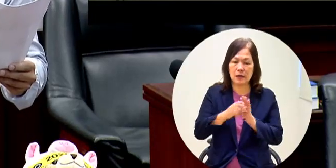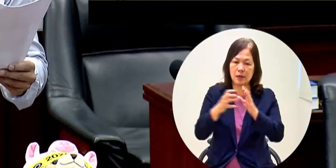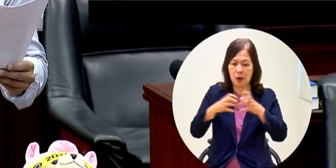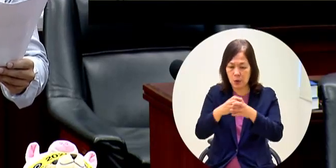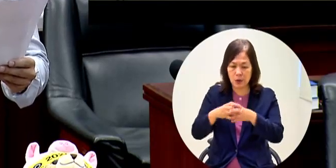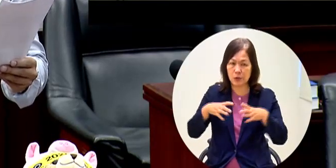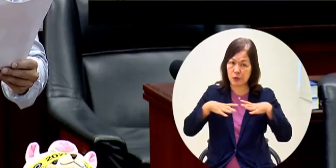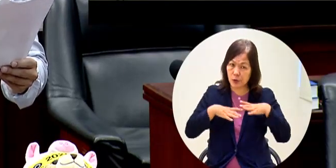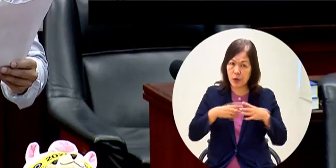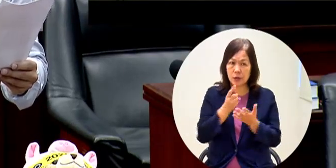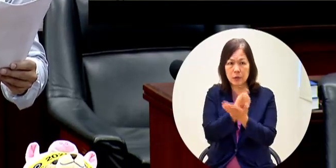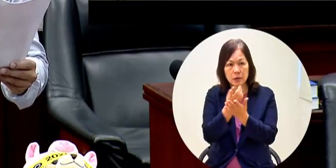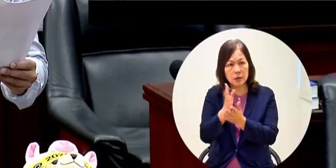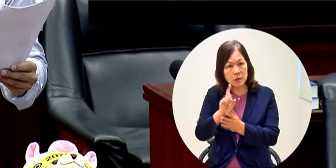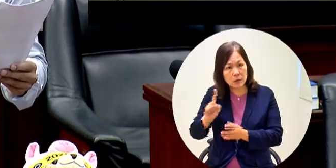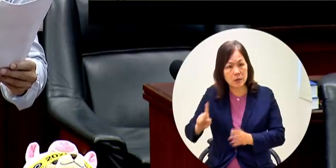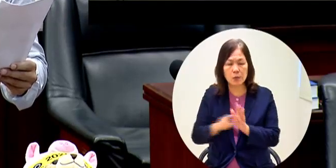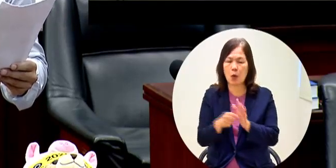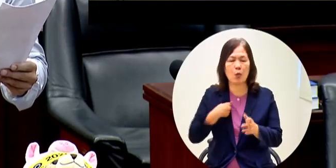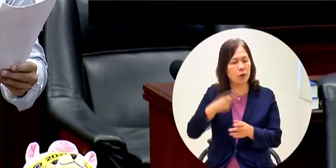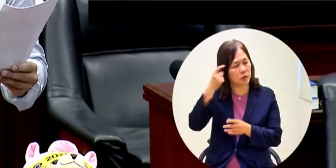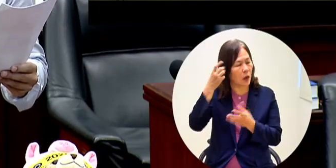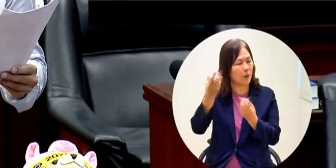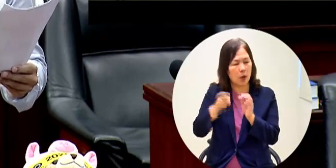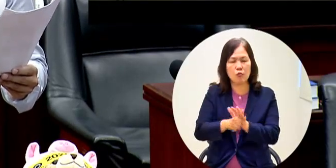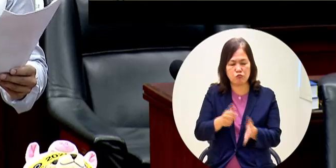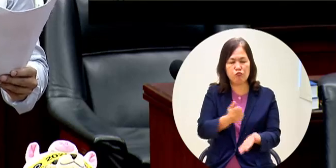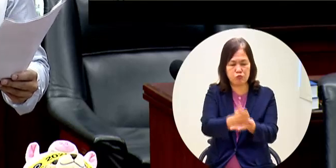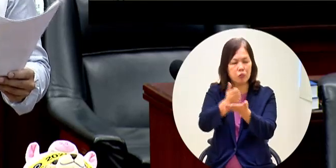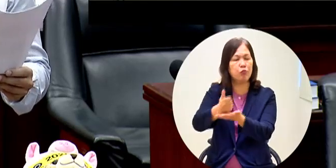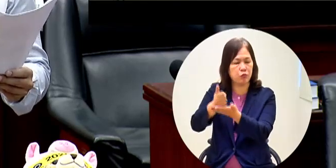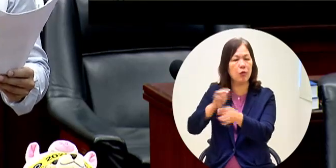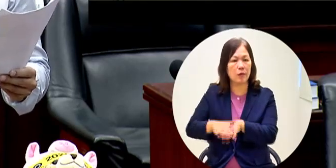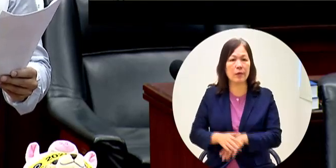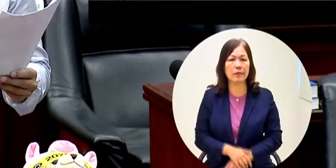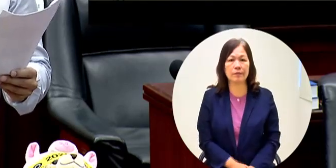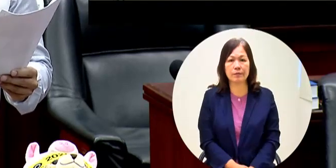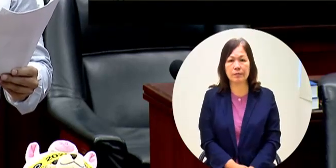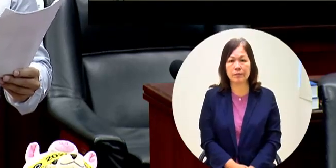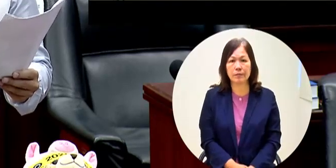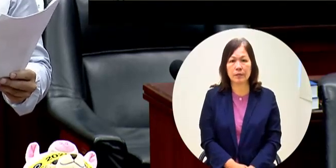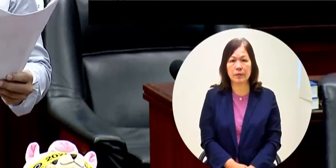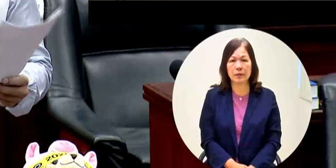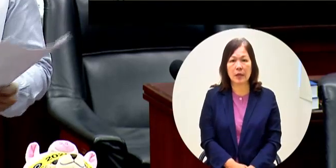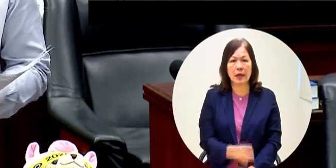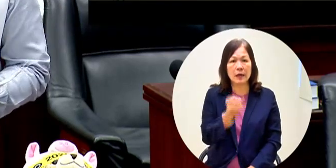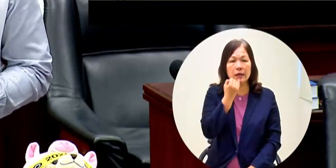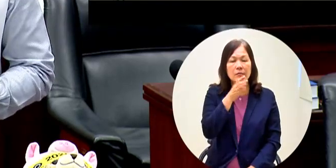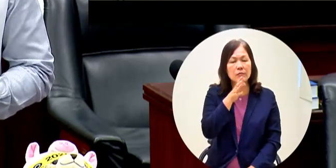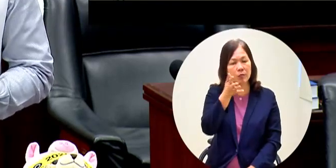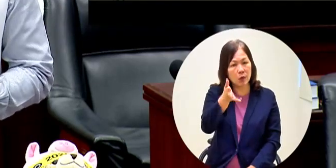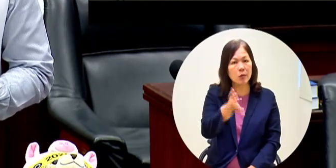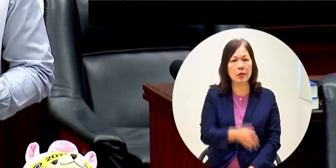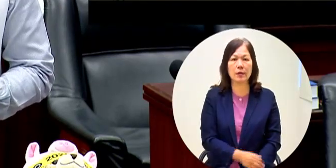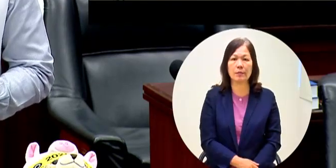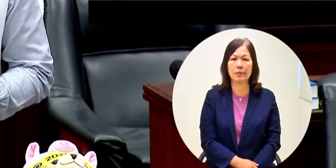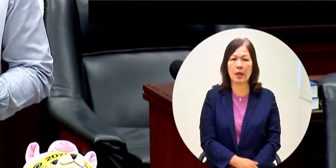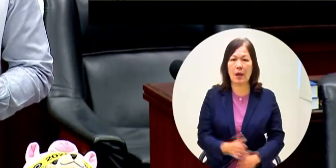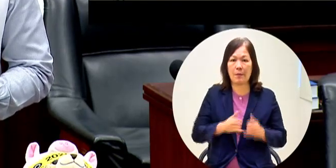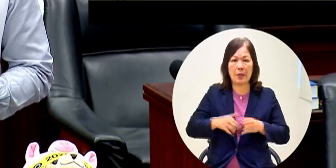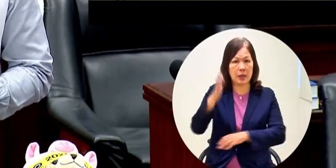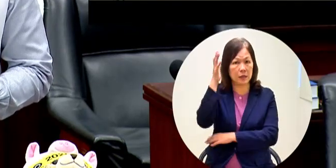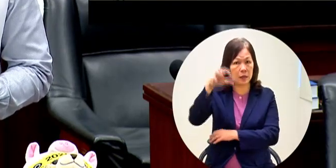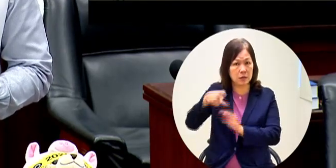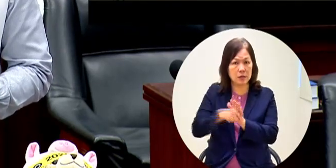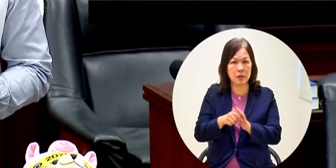也好吼，本色拢无意见，拢尊重吼。市长，请教一下，你敢知咱民政局八